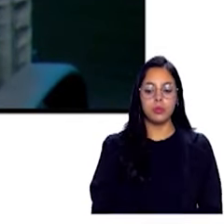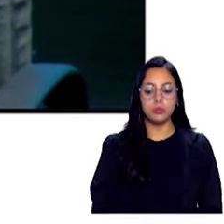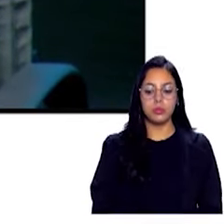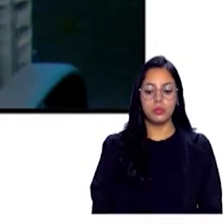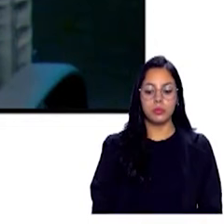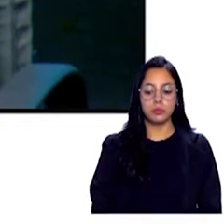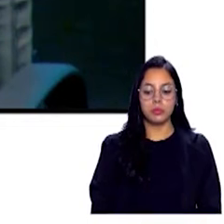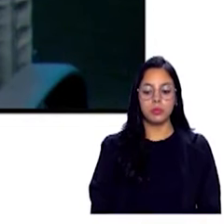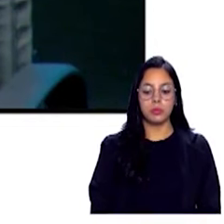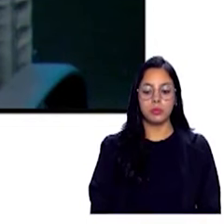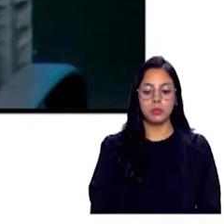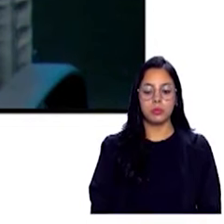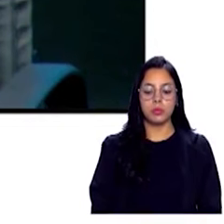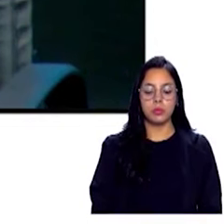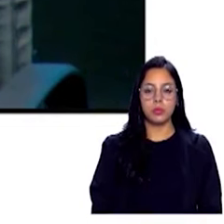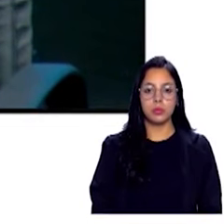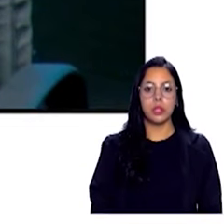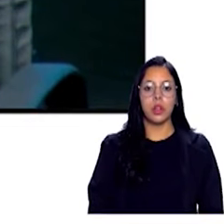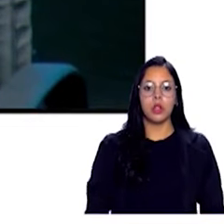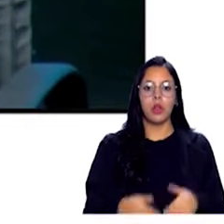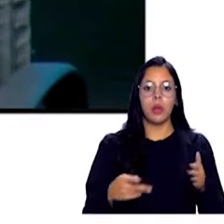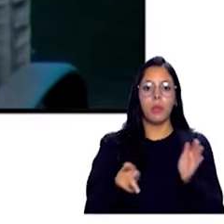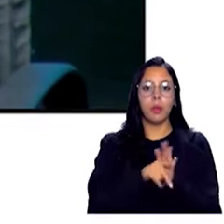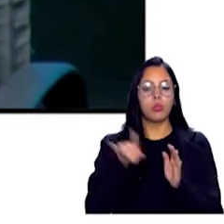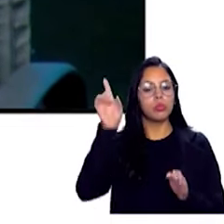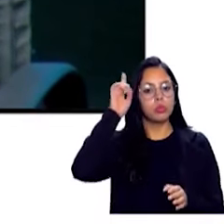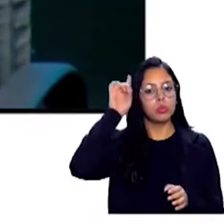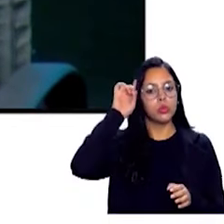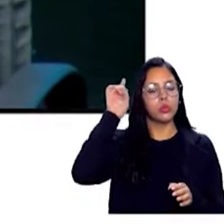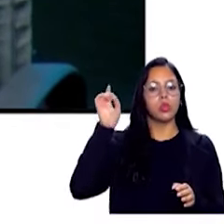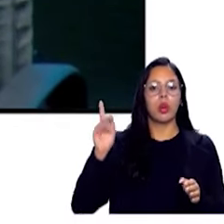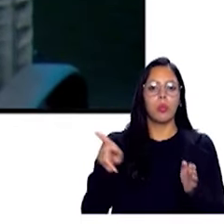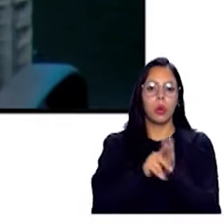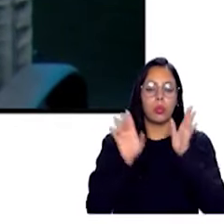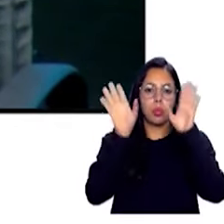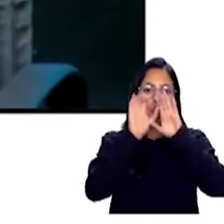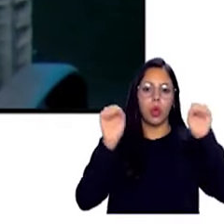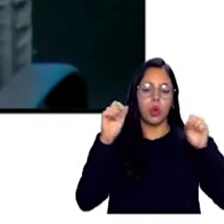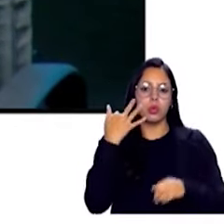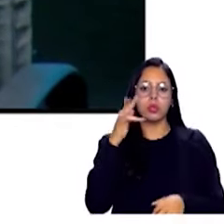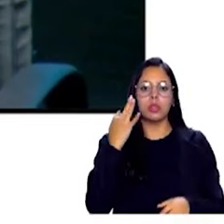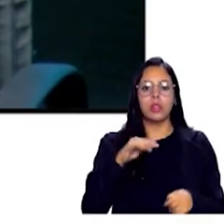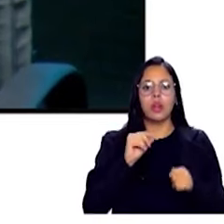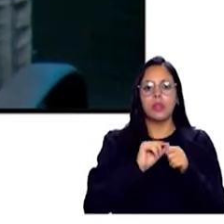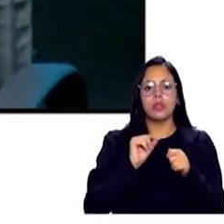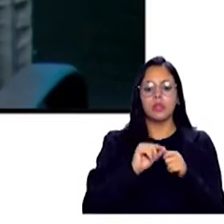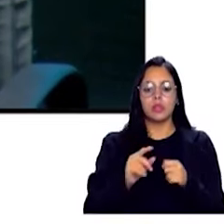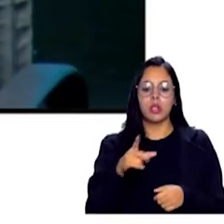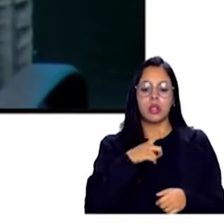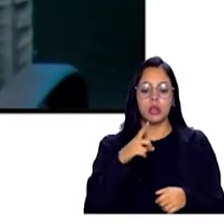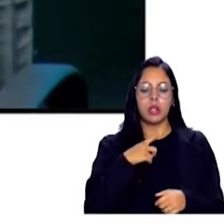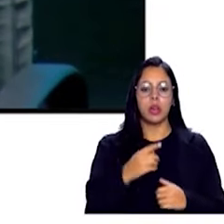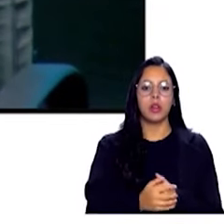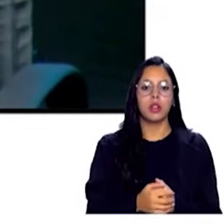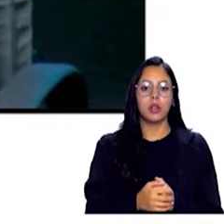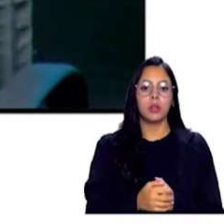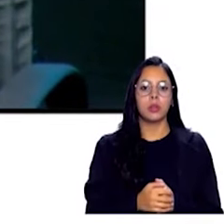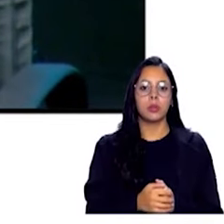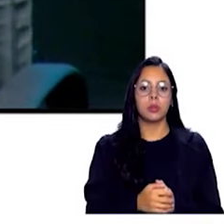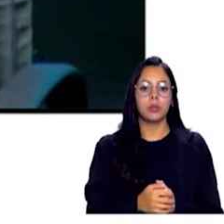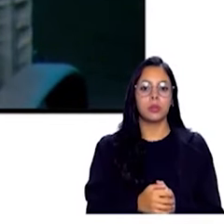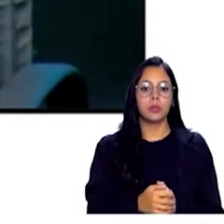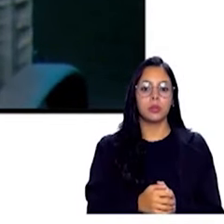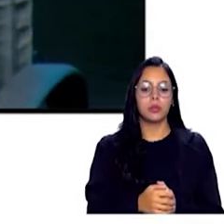la cour mais qui fait que de ce rôle o Elle n'était que un interpr euh le Plus